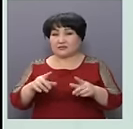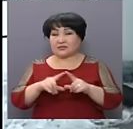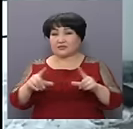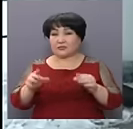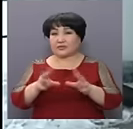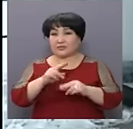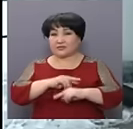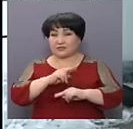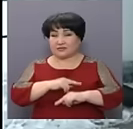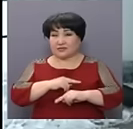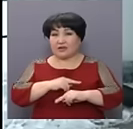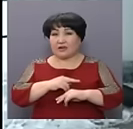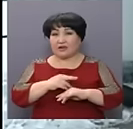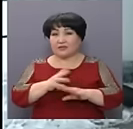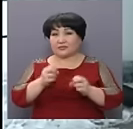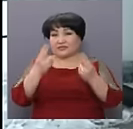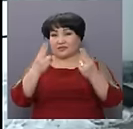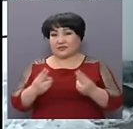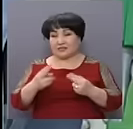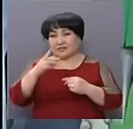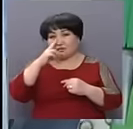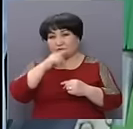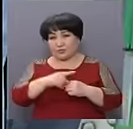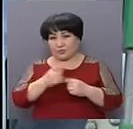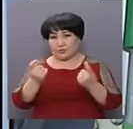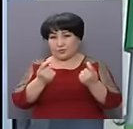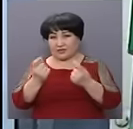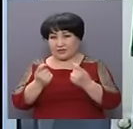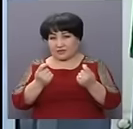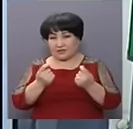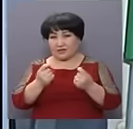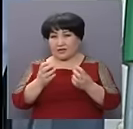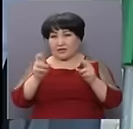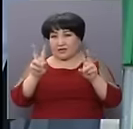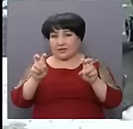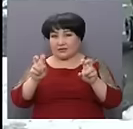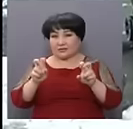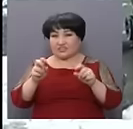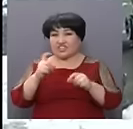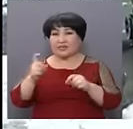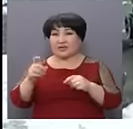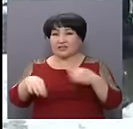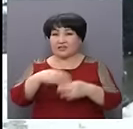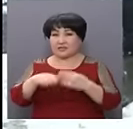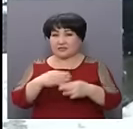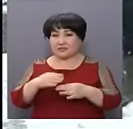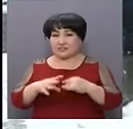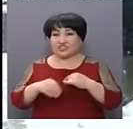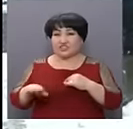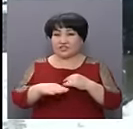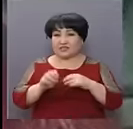Бромделон кеміргіштерді жоюға арналған у. Бидайды аталмыш химикатқа араластырып, жертөлелерге тастайды. 1 шаршы метр жерге